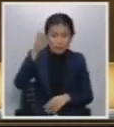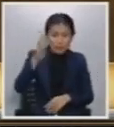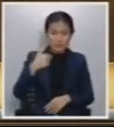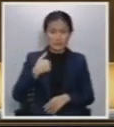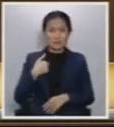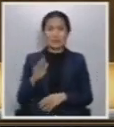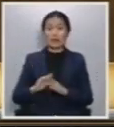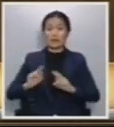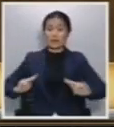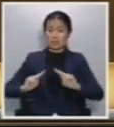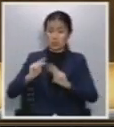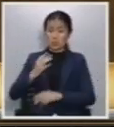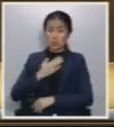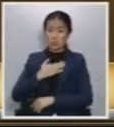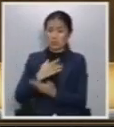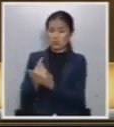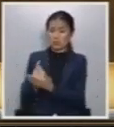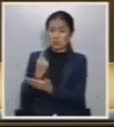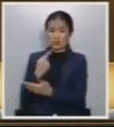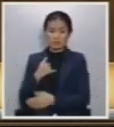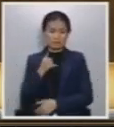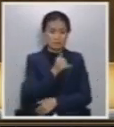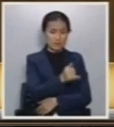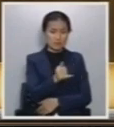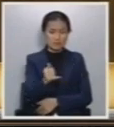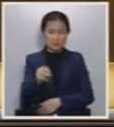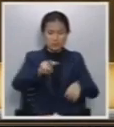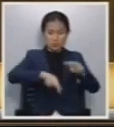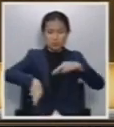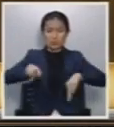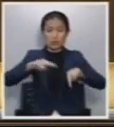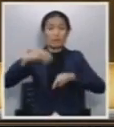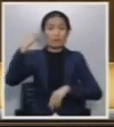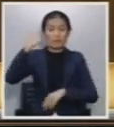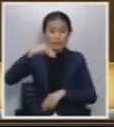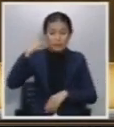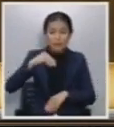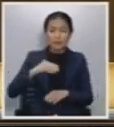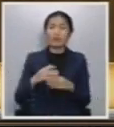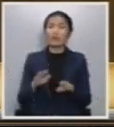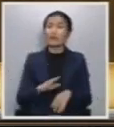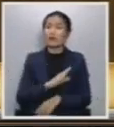งไปสำรวจตรวจสอบในการจัดงานทุกครั้งแล้วยืนยันกับท่านนะครับว่าสิ่งใด